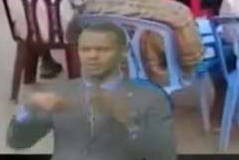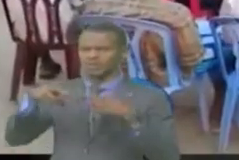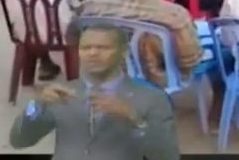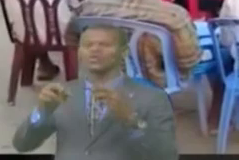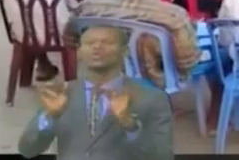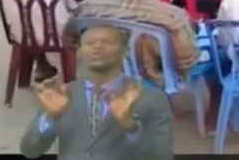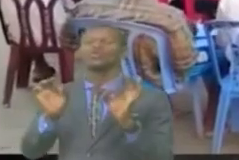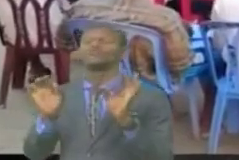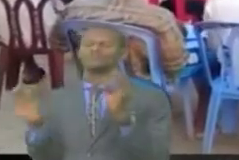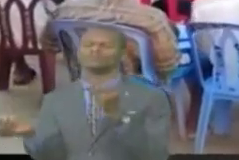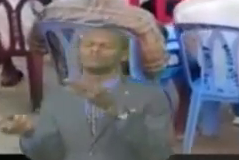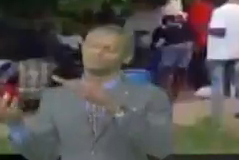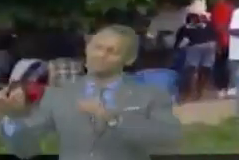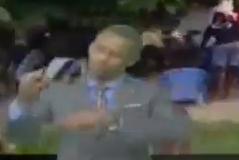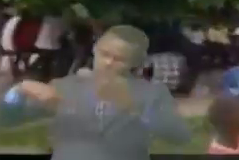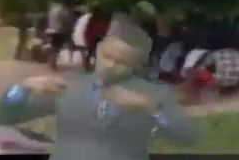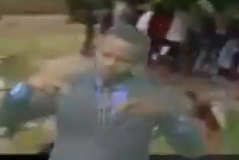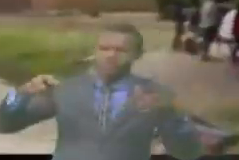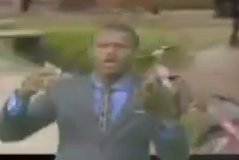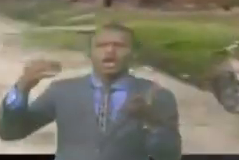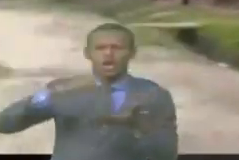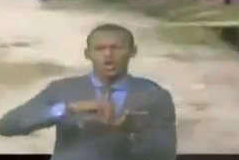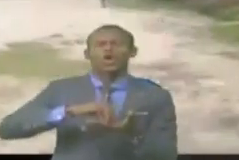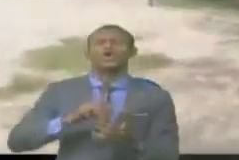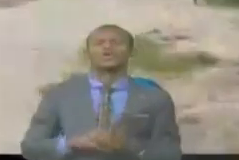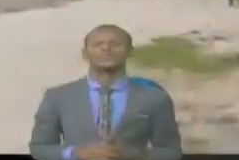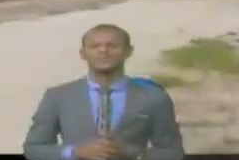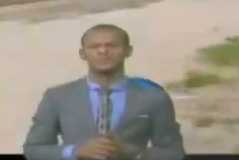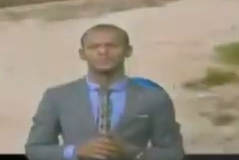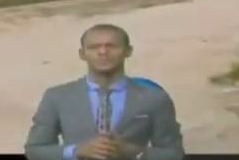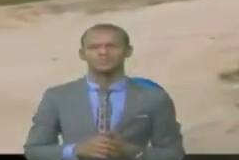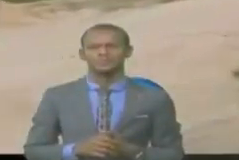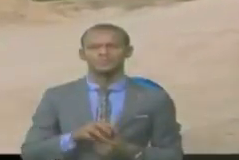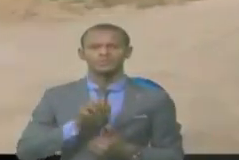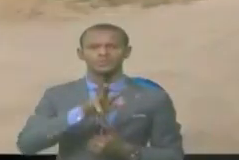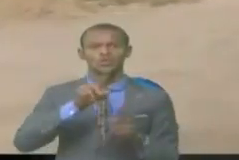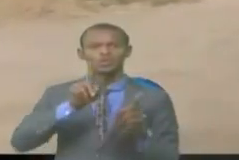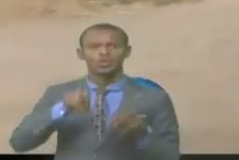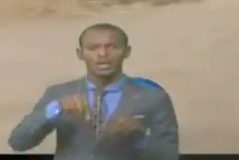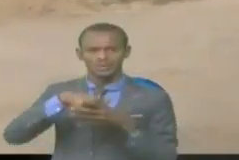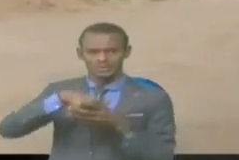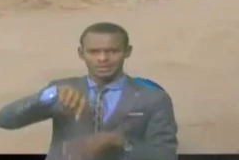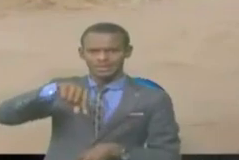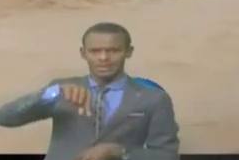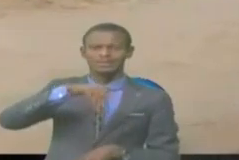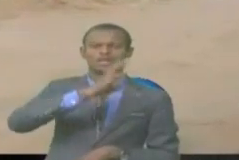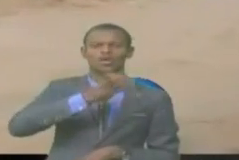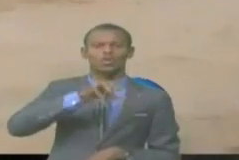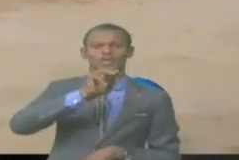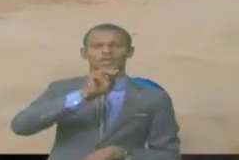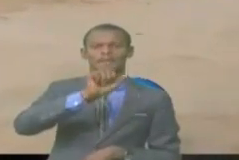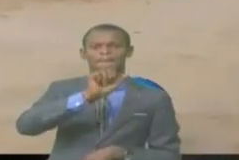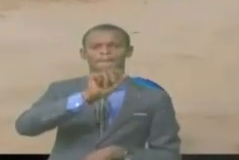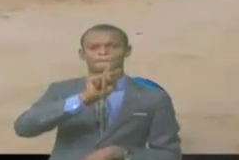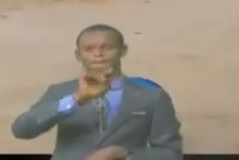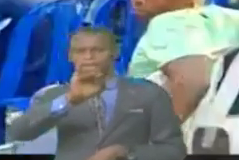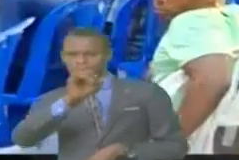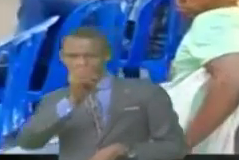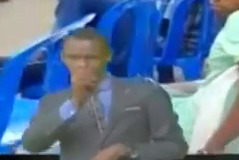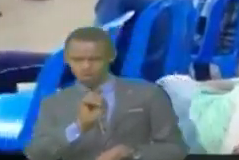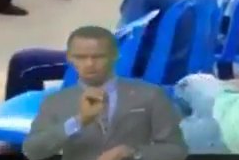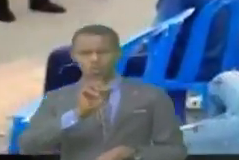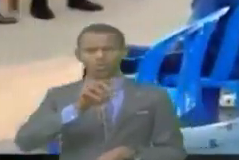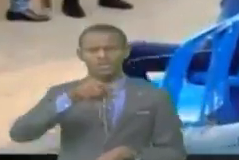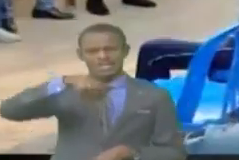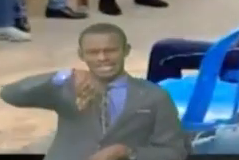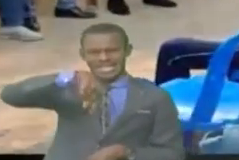Cela fait 3 ans environ depuis que le bloc Sayo au quartier des musiciens dans la commune Makiso est plongé dans le noir. Et